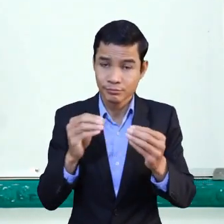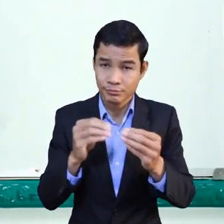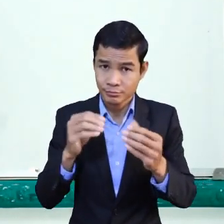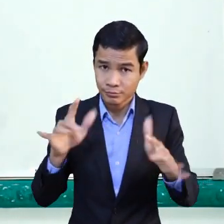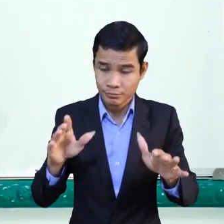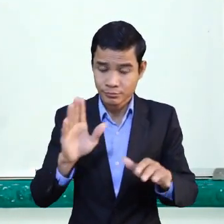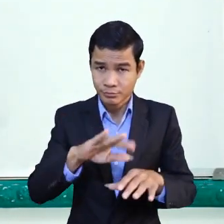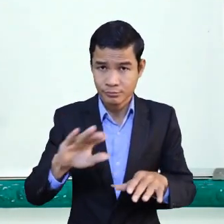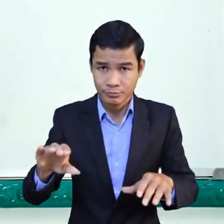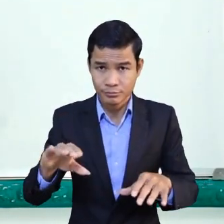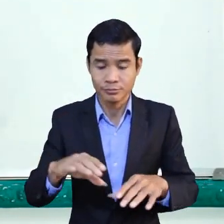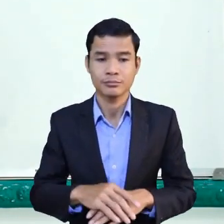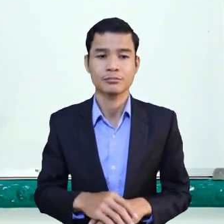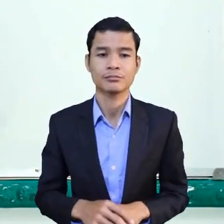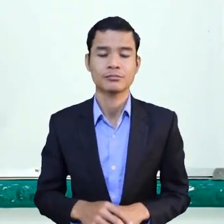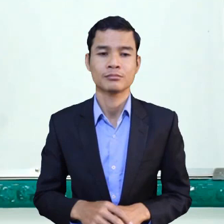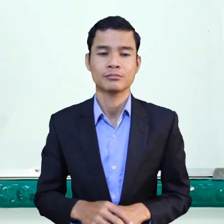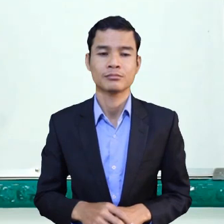ន